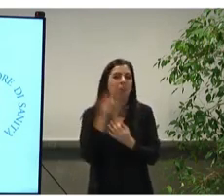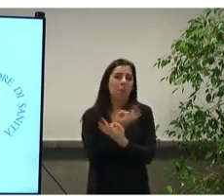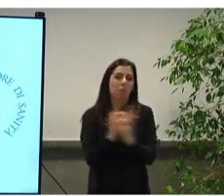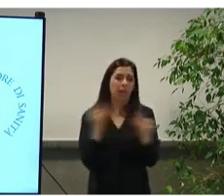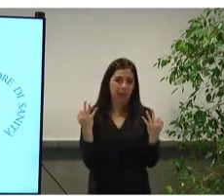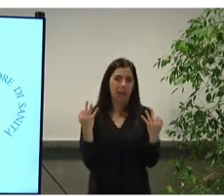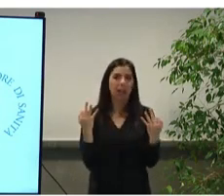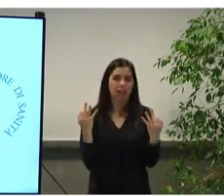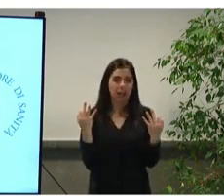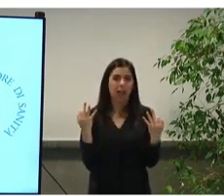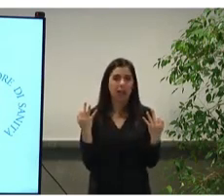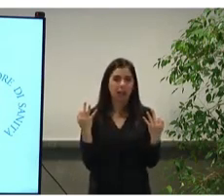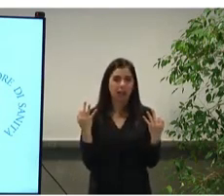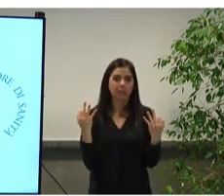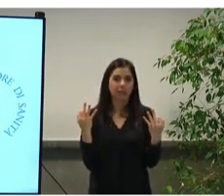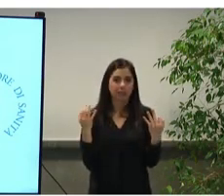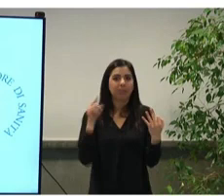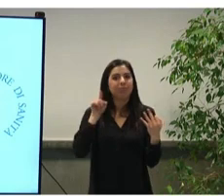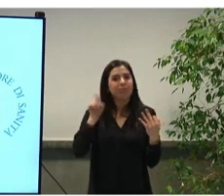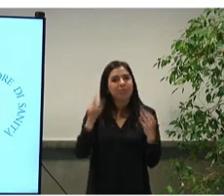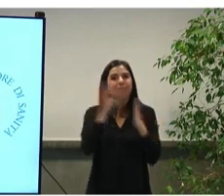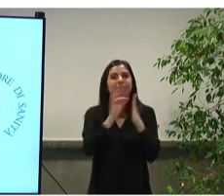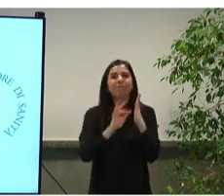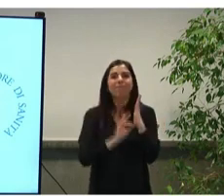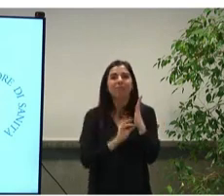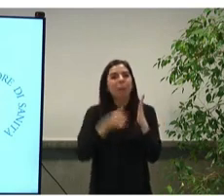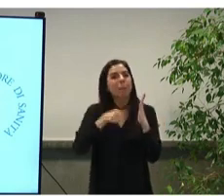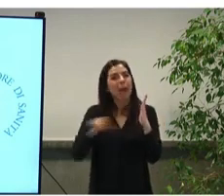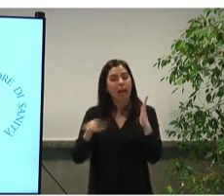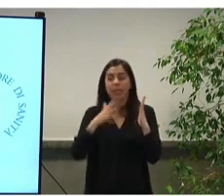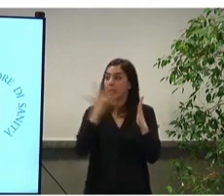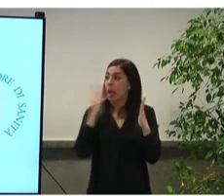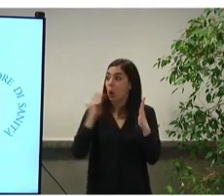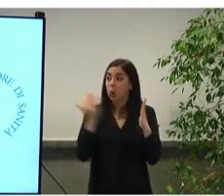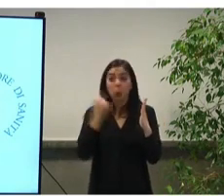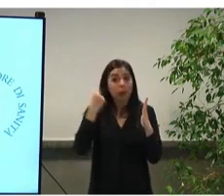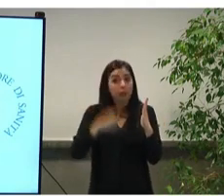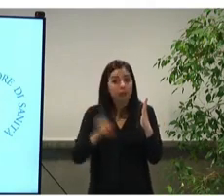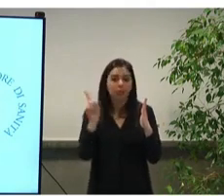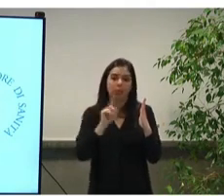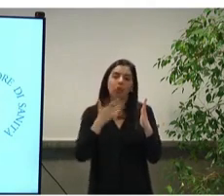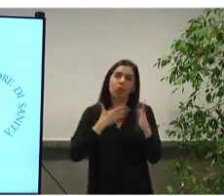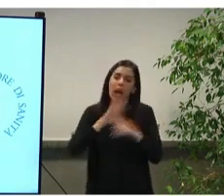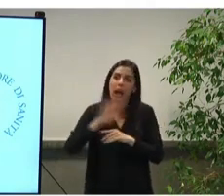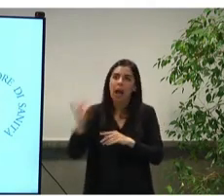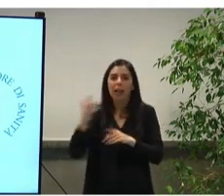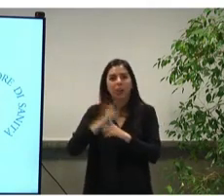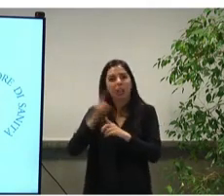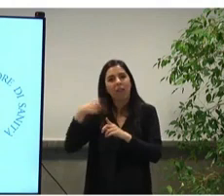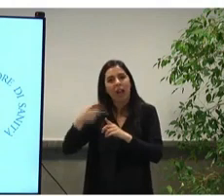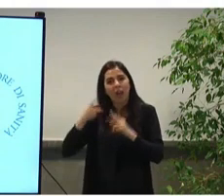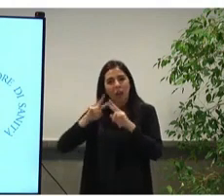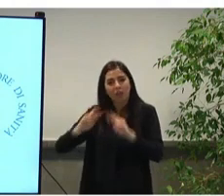conosciuti, quelli che sono i parametri chiave. Non sono tutti, ovviamente, c'è tanto altro che dobbiamo conoscere